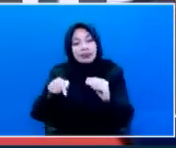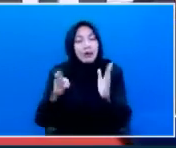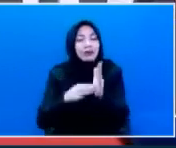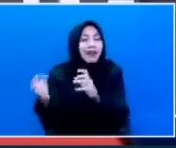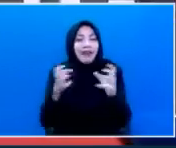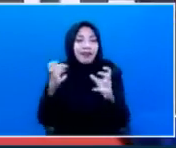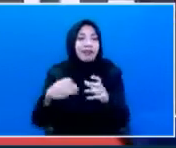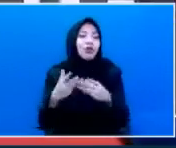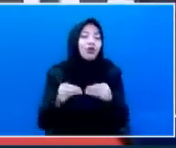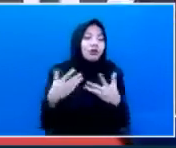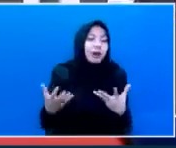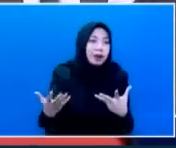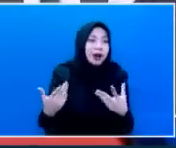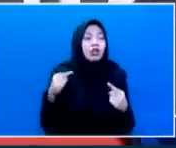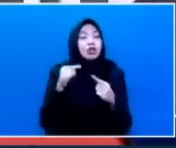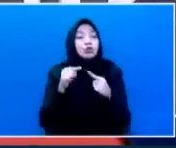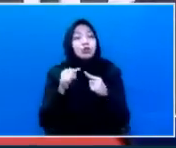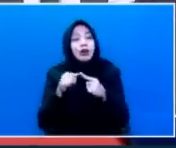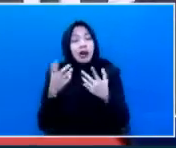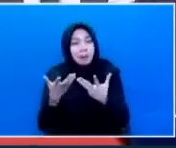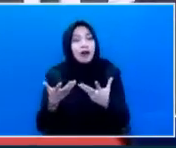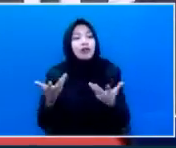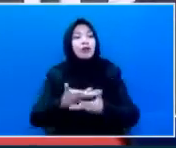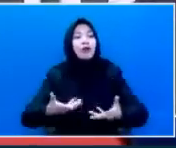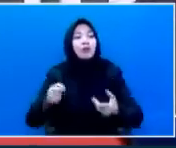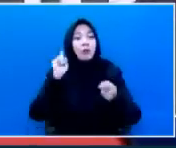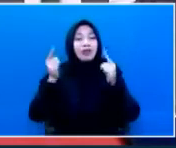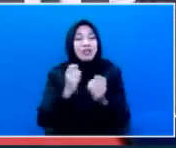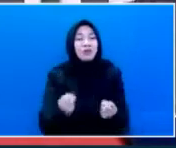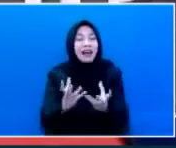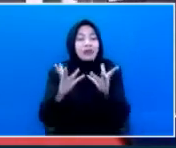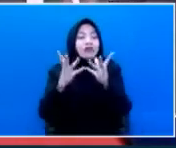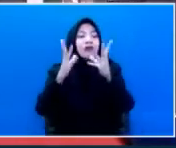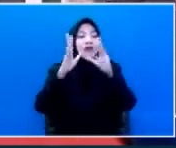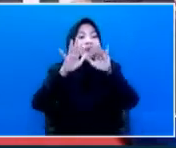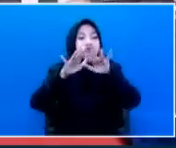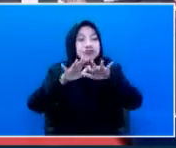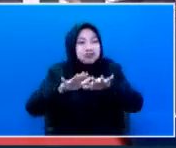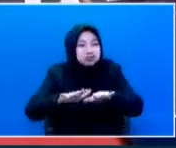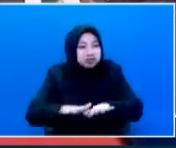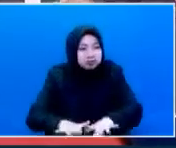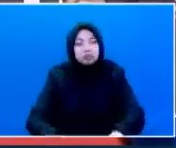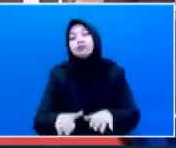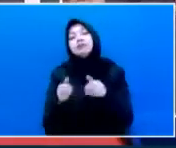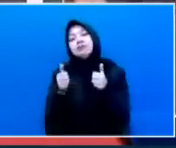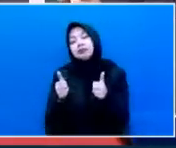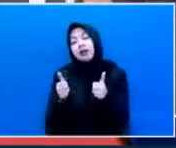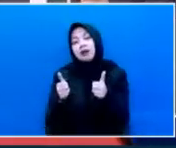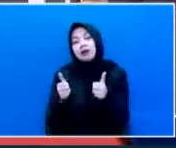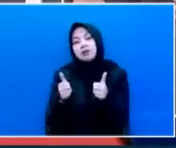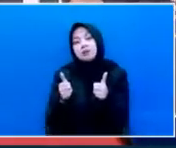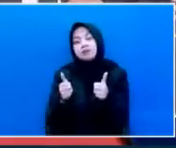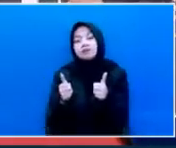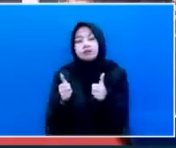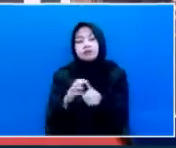membantu ini menentramkan atau menurunkan tensi politik yang panas oke menentramkan ee kondisi politik apakah ini juga ada